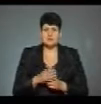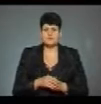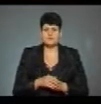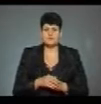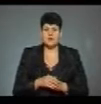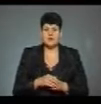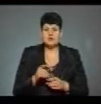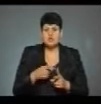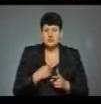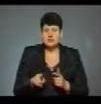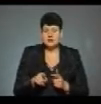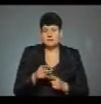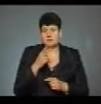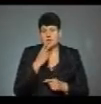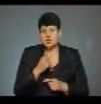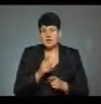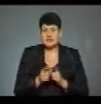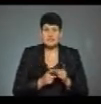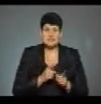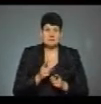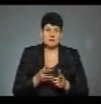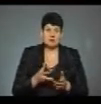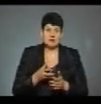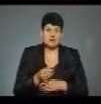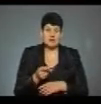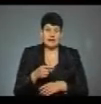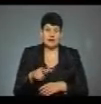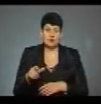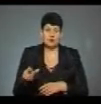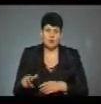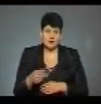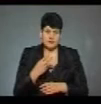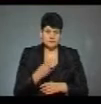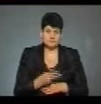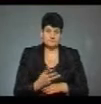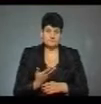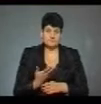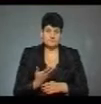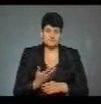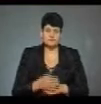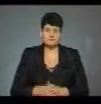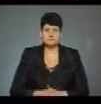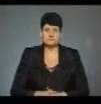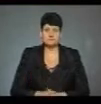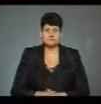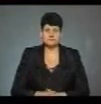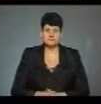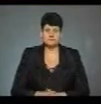енергії. Чи побачили зміни в платіжках тернополяни, дізнавалася наша кореспондентка Любов